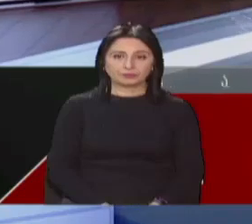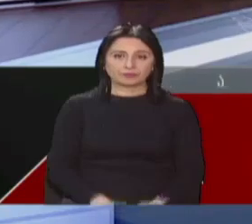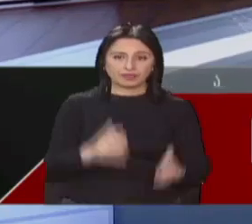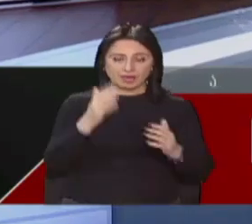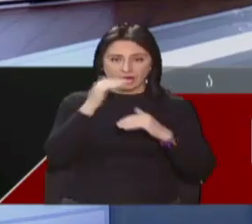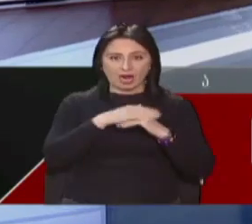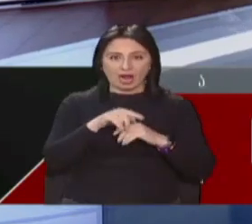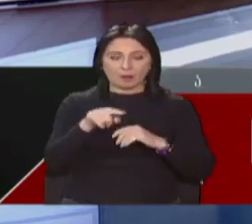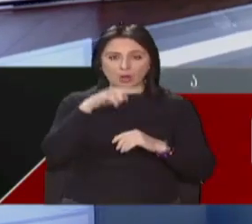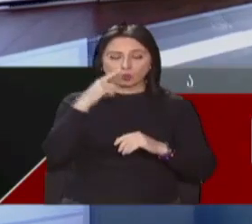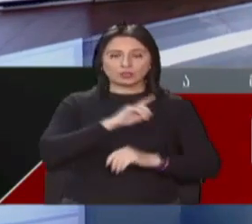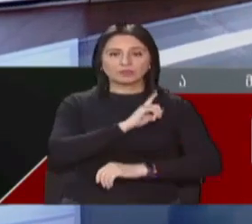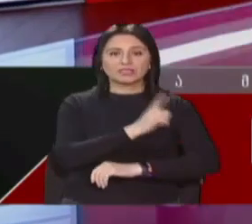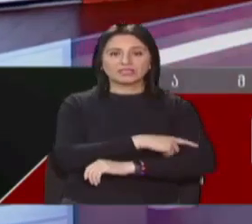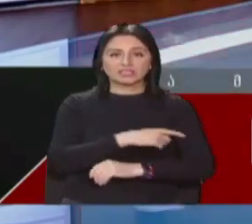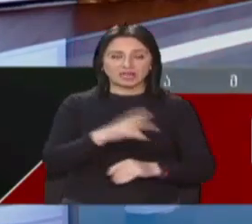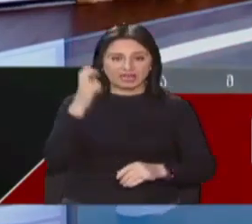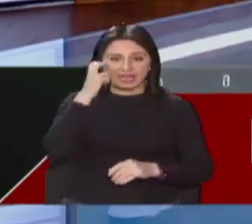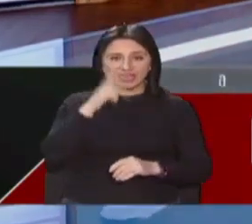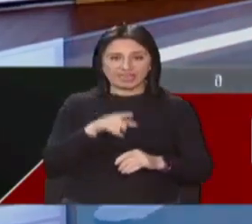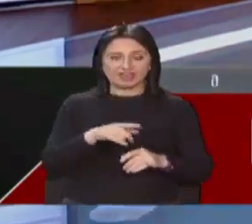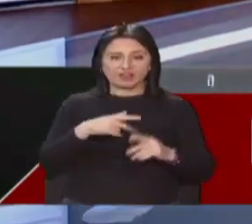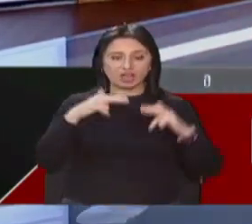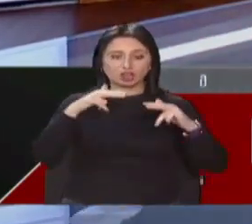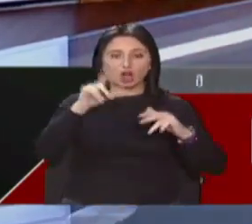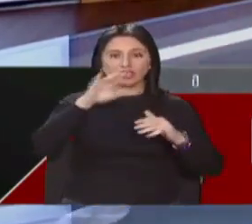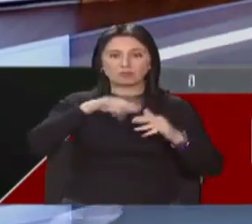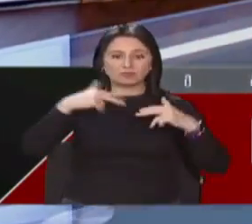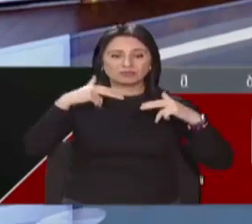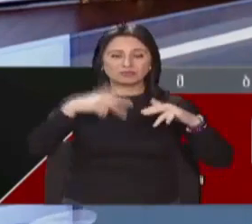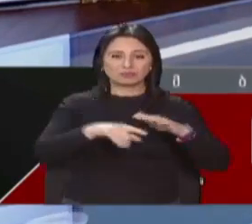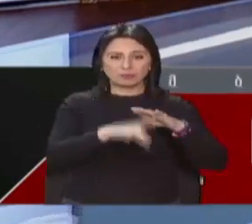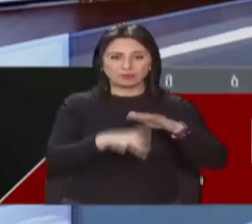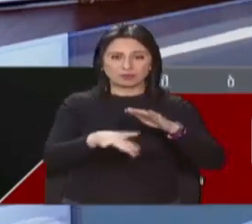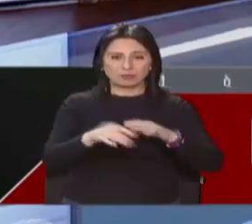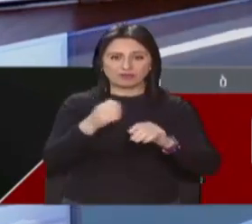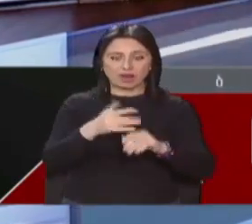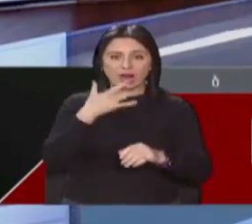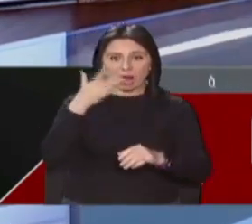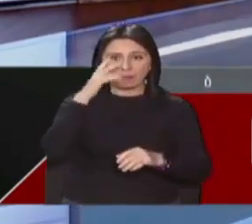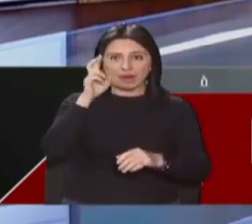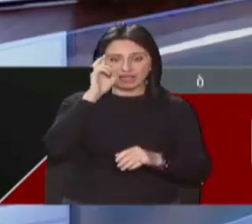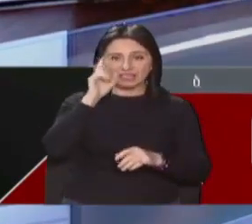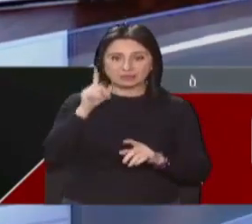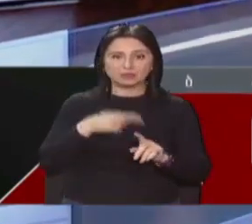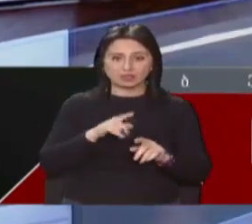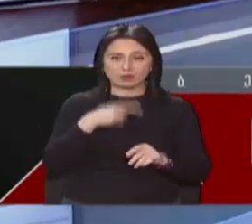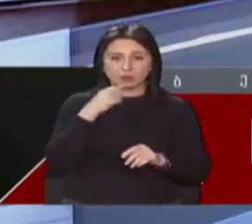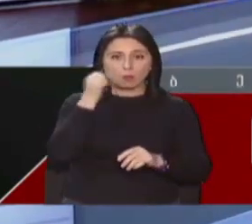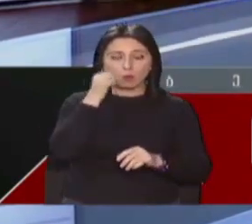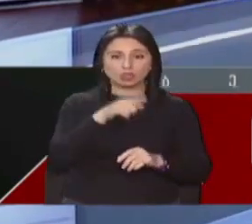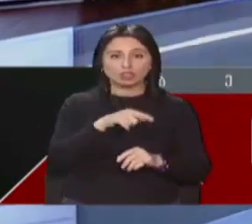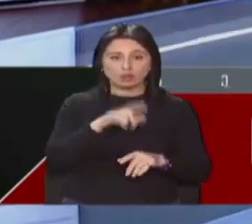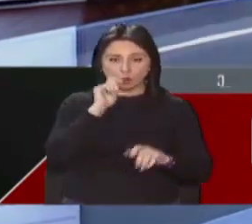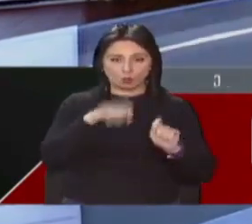Ასული ღამის განმავლობაში რუსულმა ძალებმა კიევის ოლქი კამიკაძე დრონები დაბომბეს. ომის შესწავლის ამერიკული ინსტიტუტის განცხადებით, მოსკოვმა